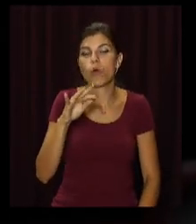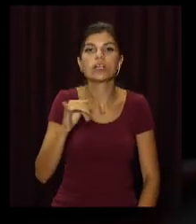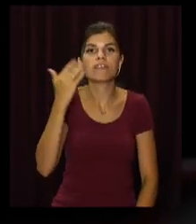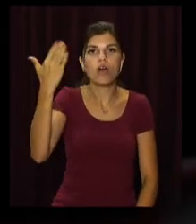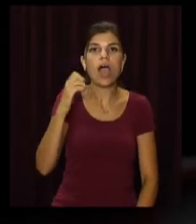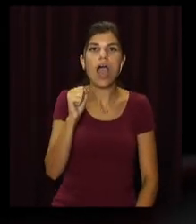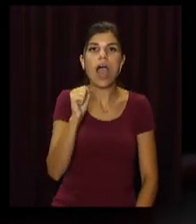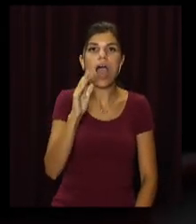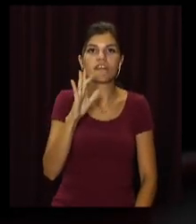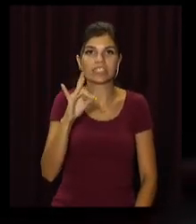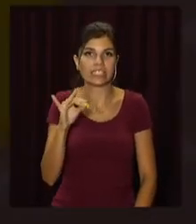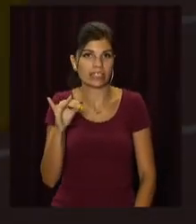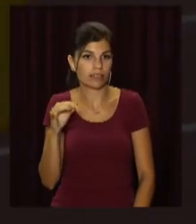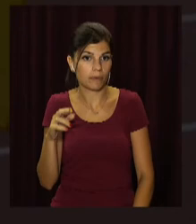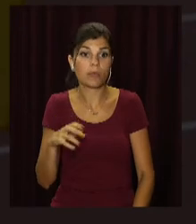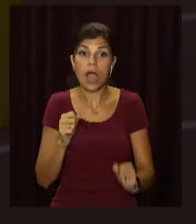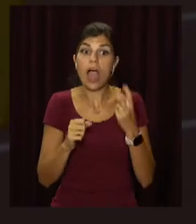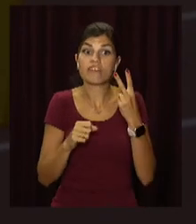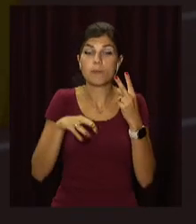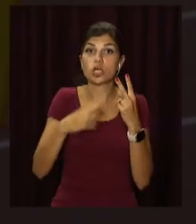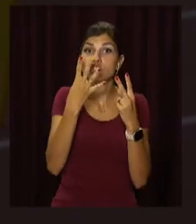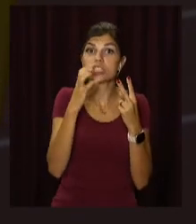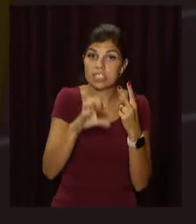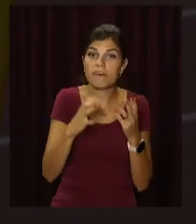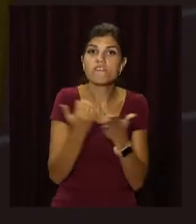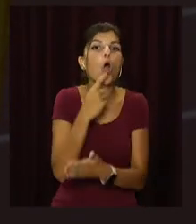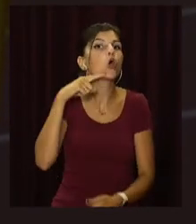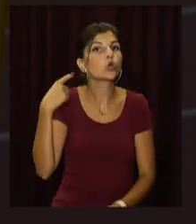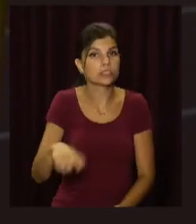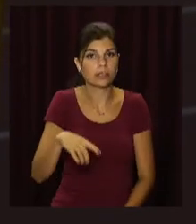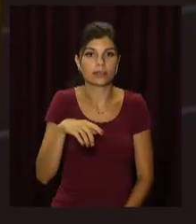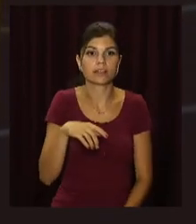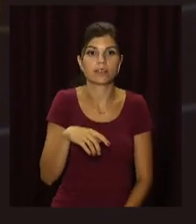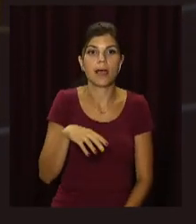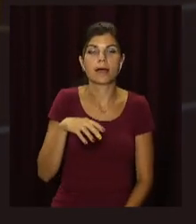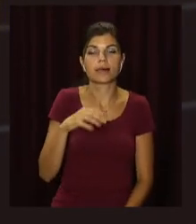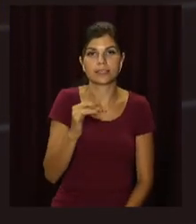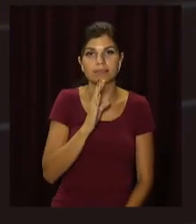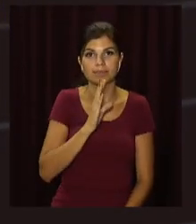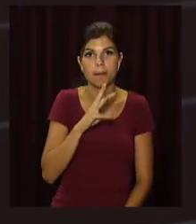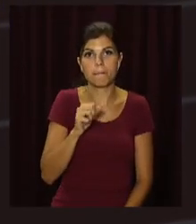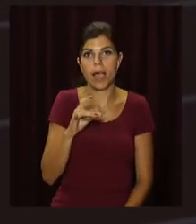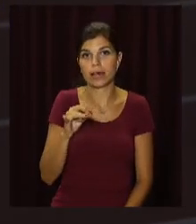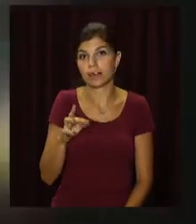Австралії, а перемогла із результатом 2 метри і 4 сантиметри росіянка Марія Ласіцкене.